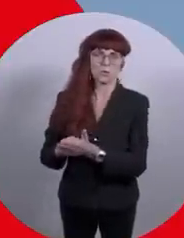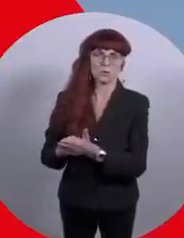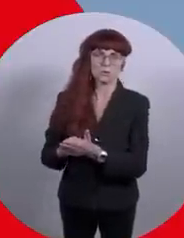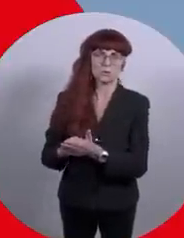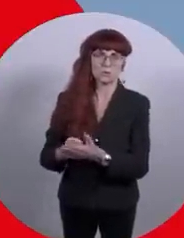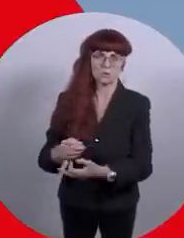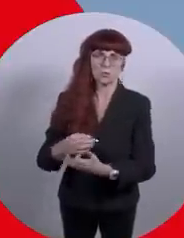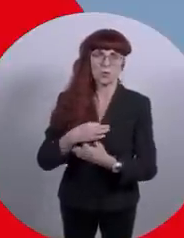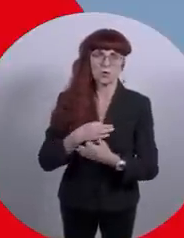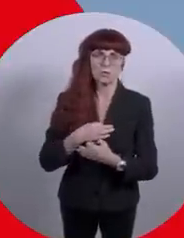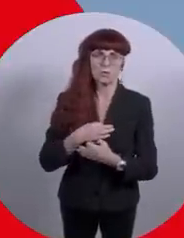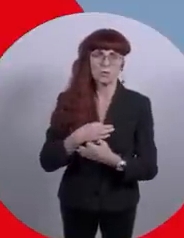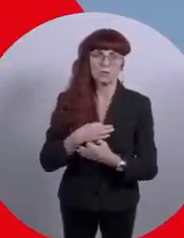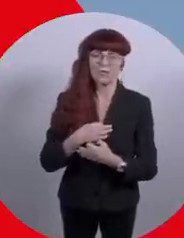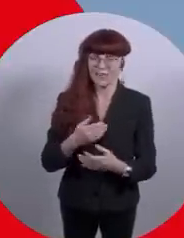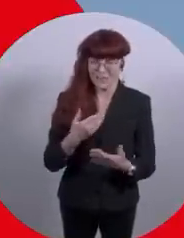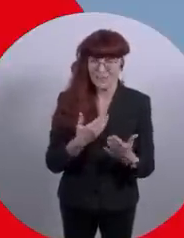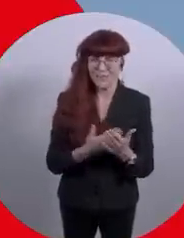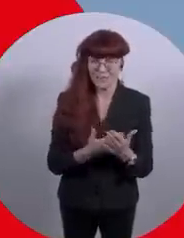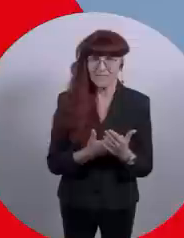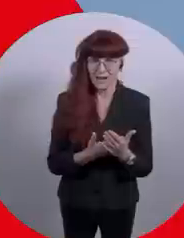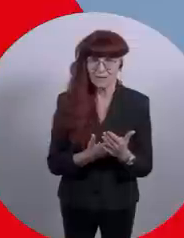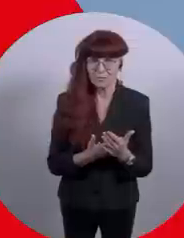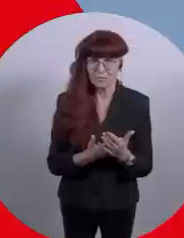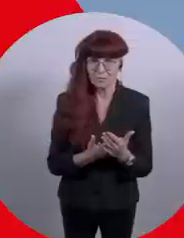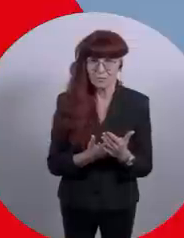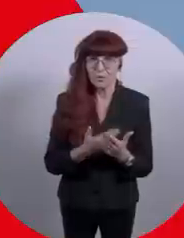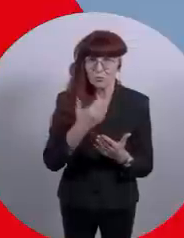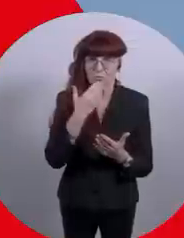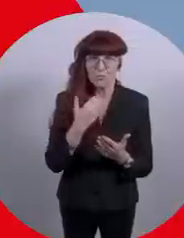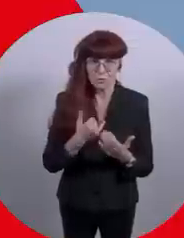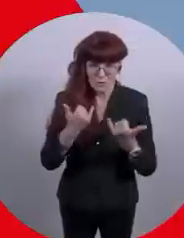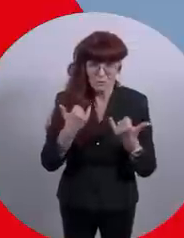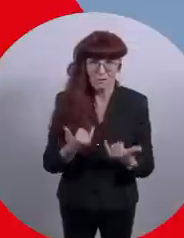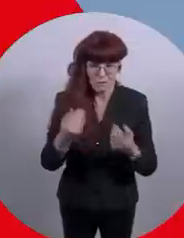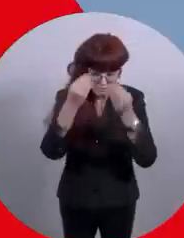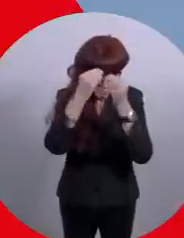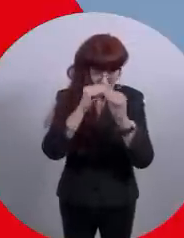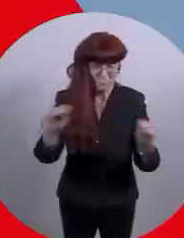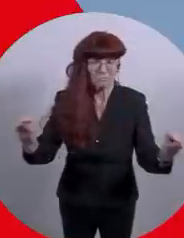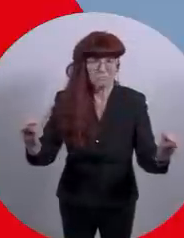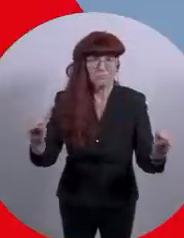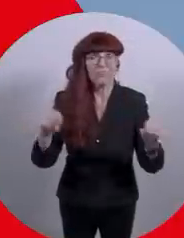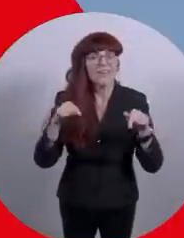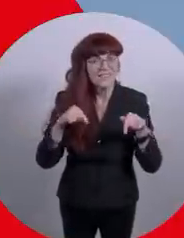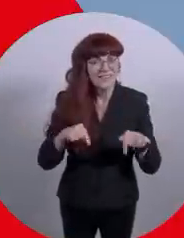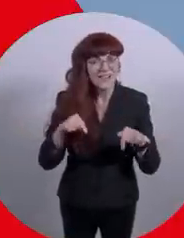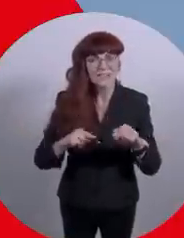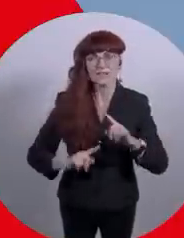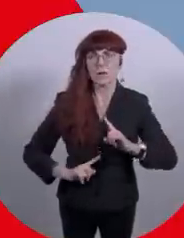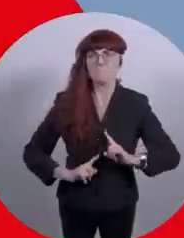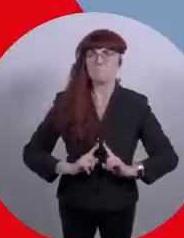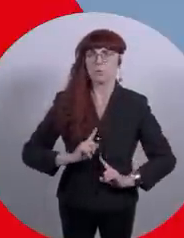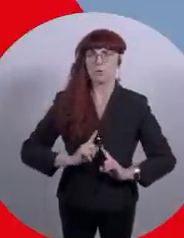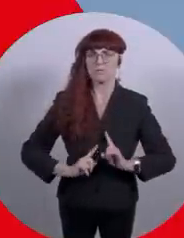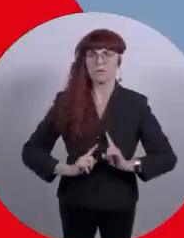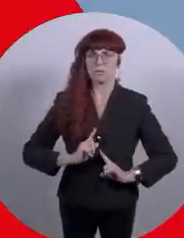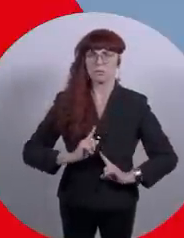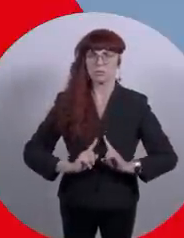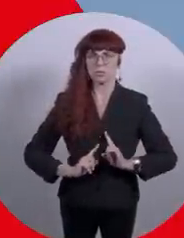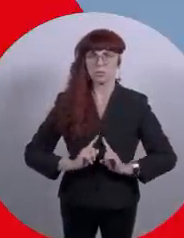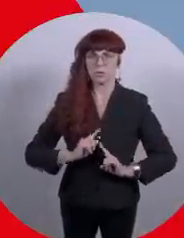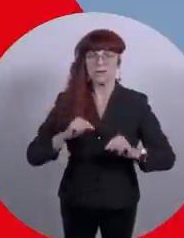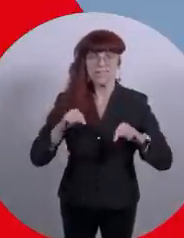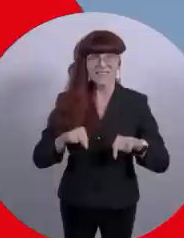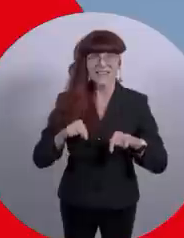auch das möchte ich an dieser Stelle sagen das ist auch die Motivation das ist auch der